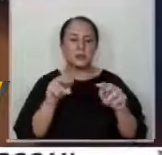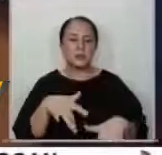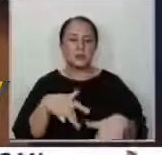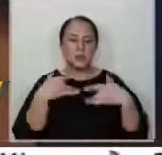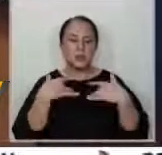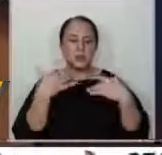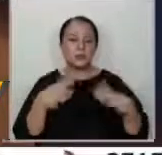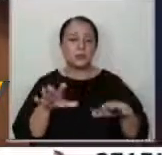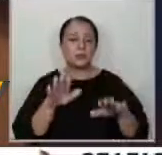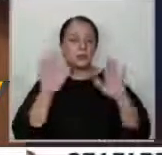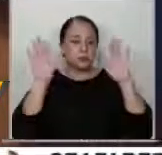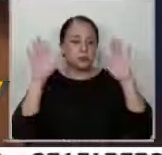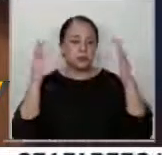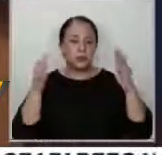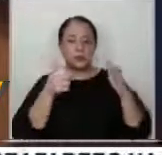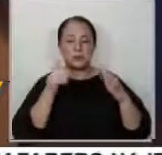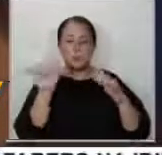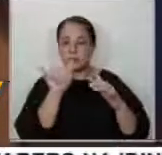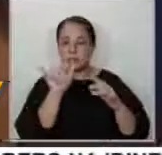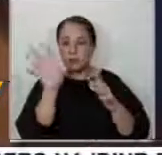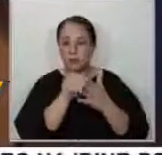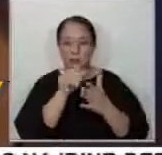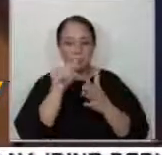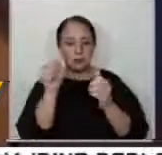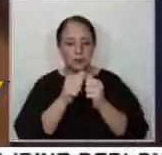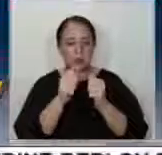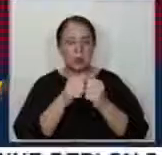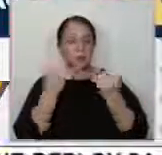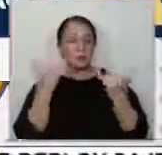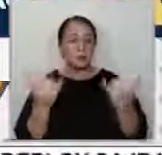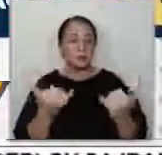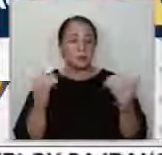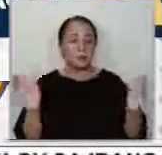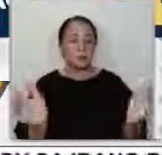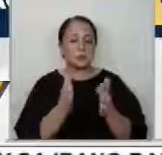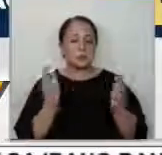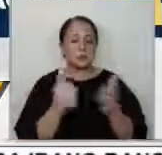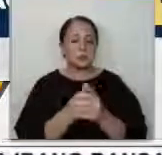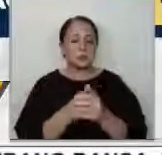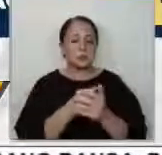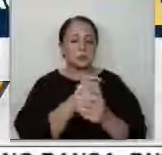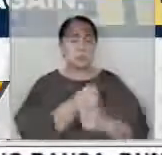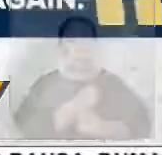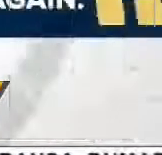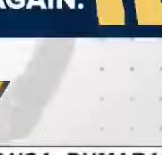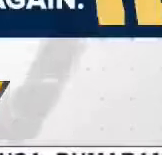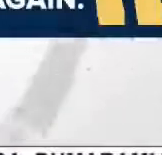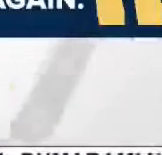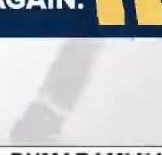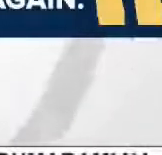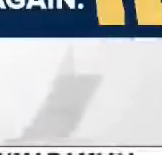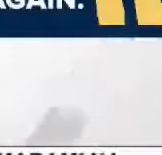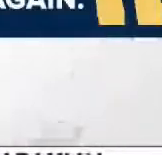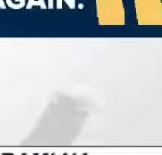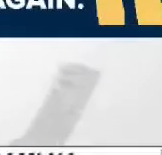matapos sumuko ang mga dating kasamahan. Kaugnay nito, patuloy na hinihikayat ng militar ang mga miyembro ng makakaliwang grupo